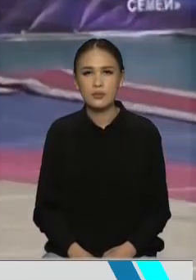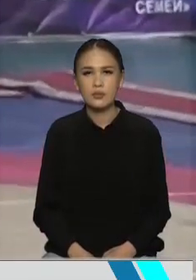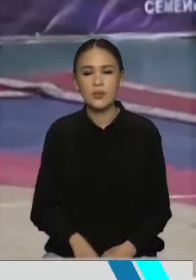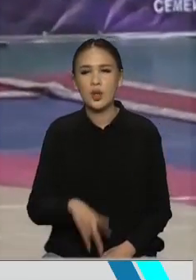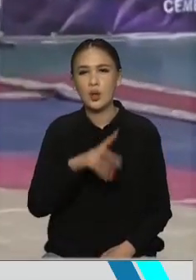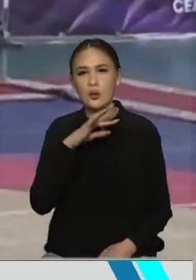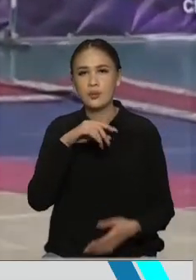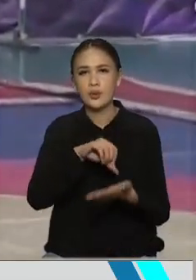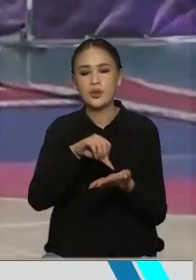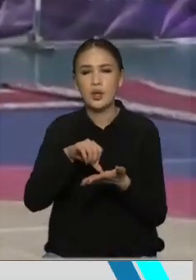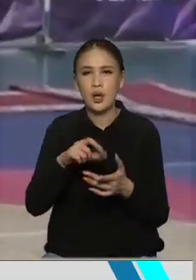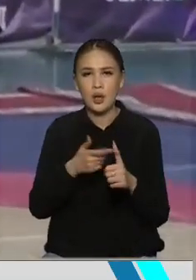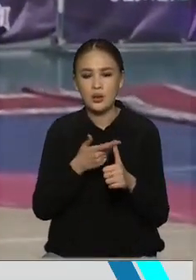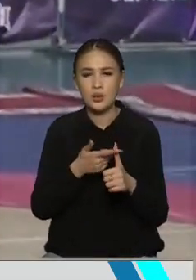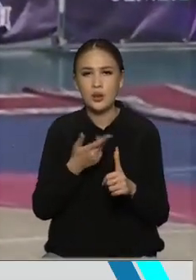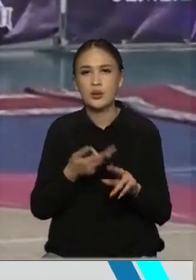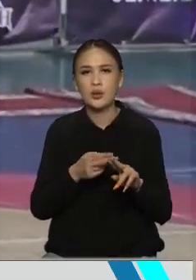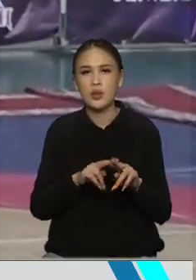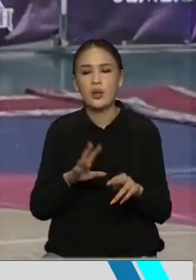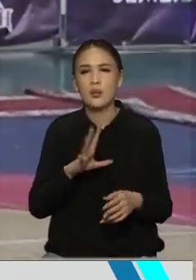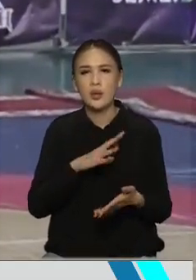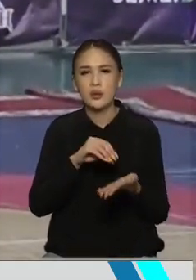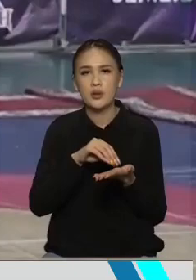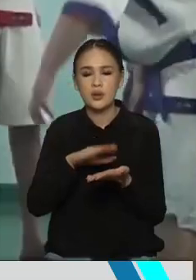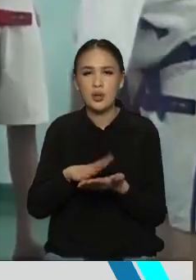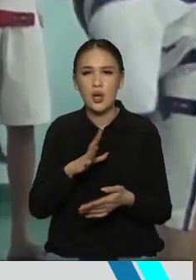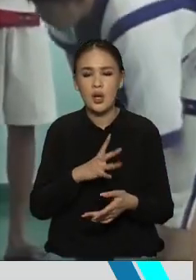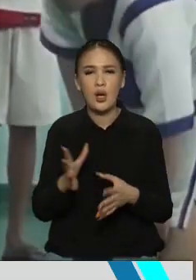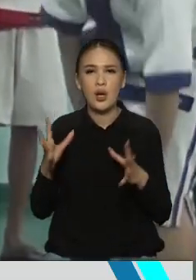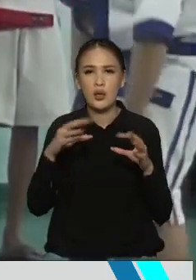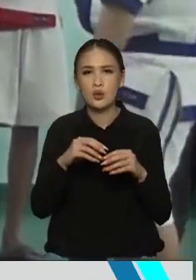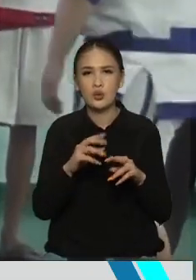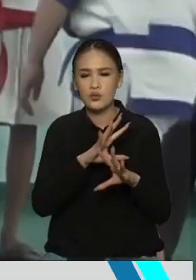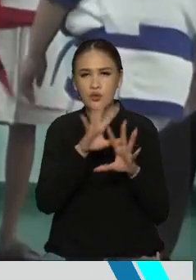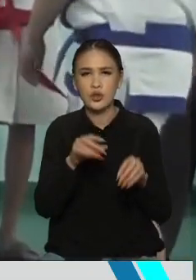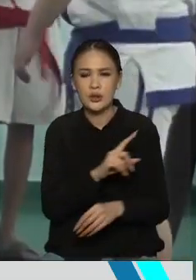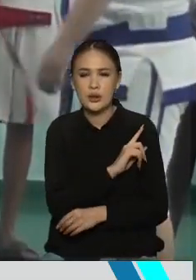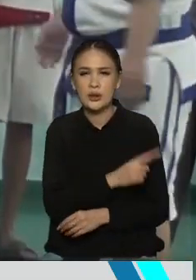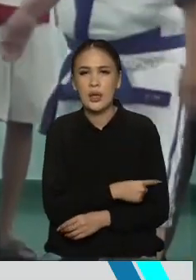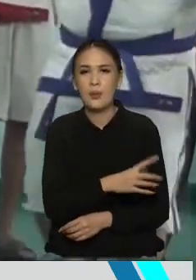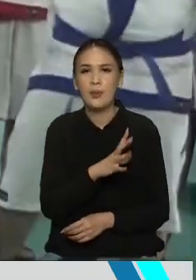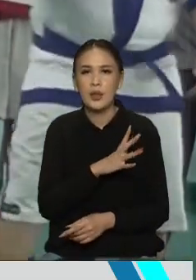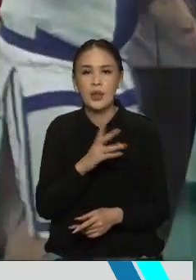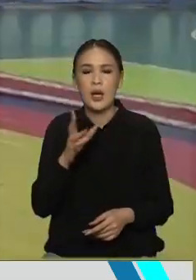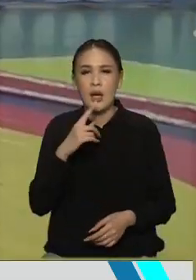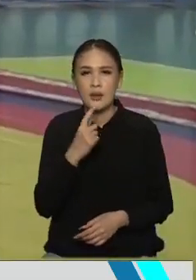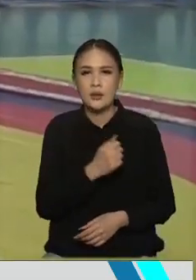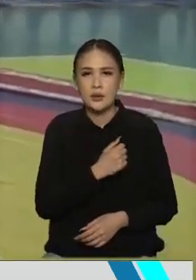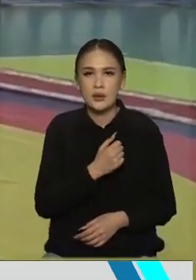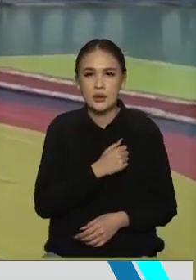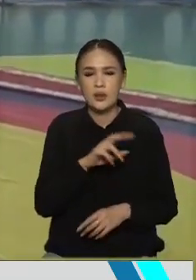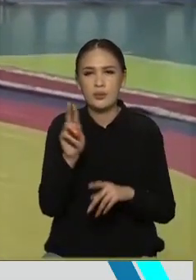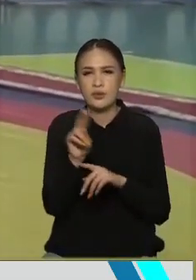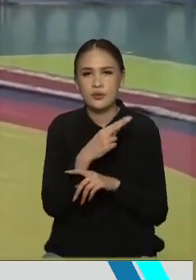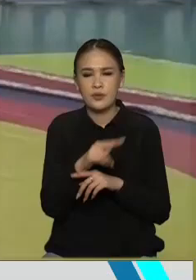Көлемге шыққан арпалуан өзінің женске деген құлшынысын көрсетті. Араларында осалы жоқ. Имдастырушылар дәл осындай шаралар әскери патриоттық тәрбиеге